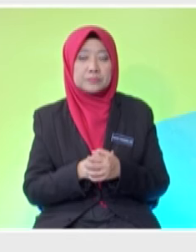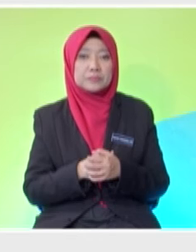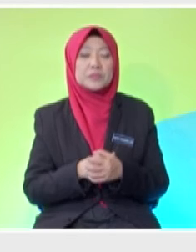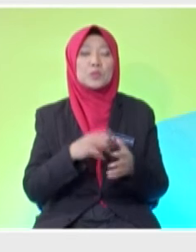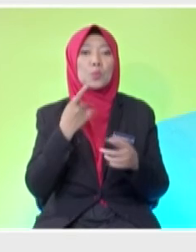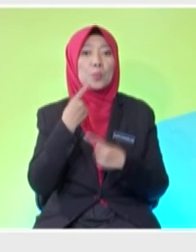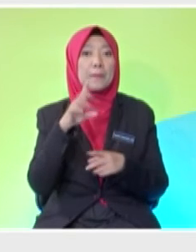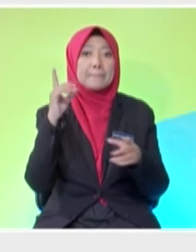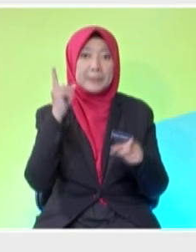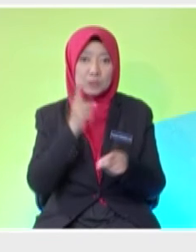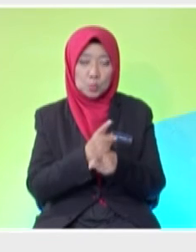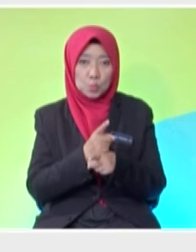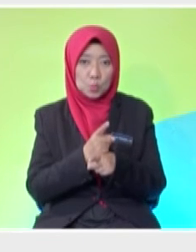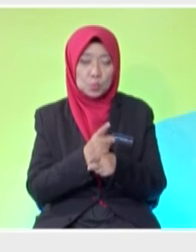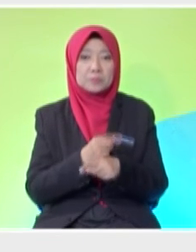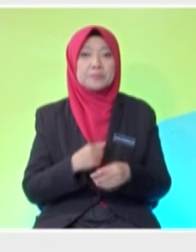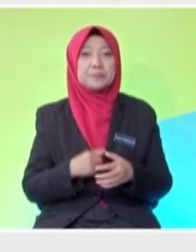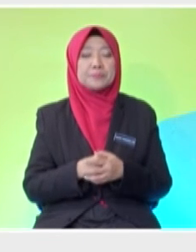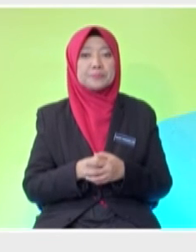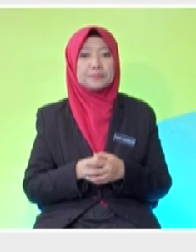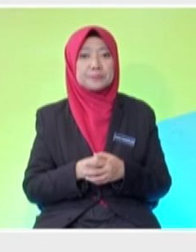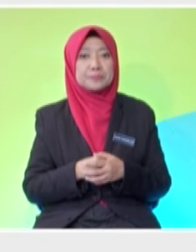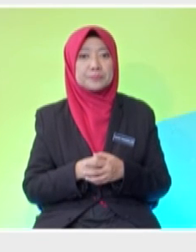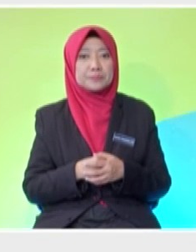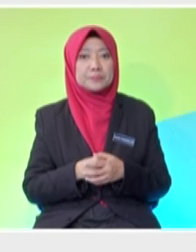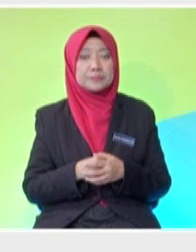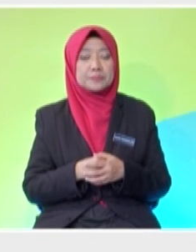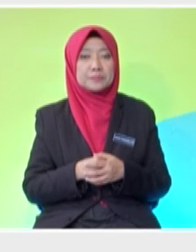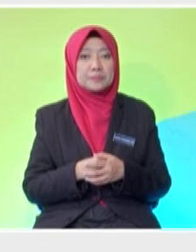betul. Okey. Betul.